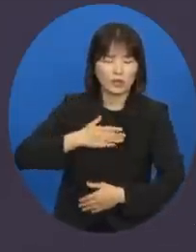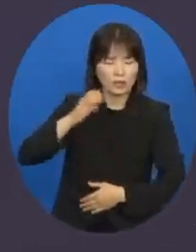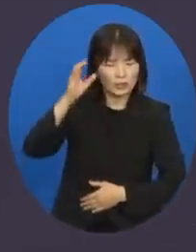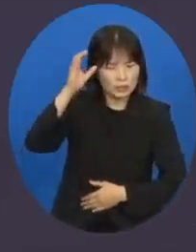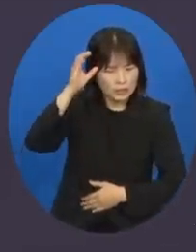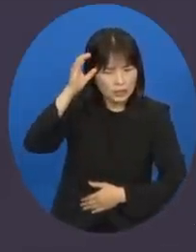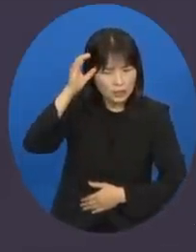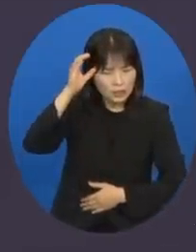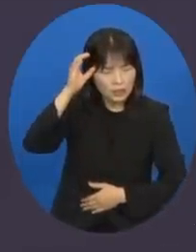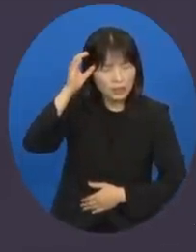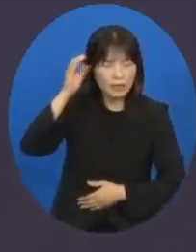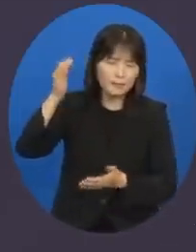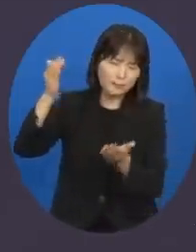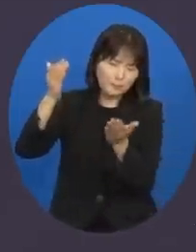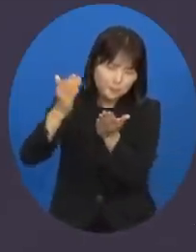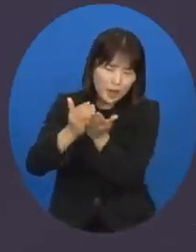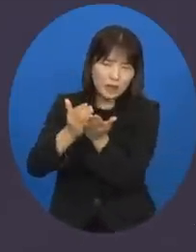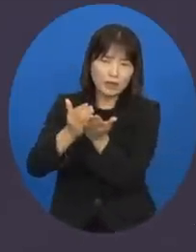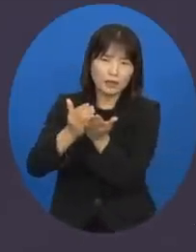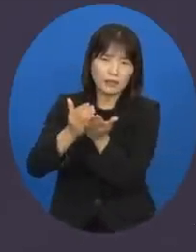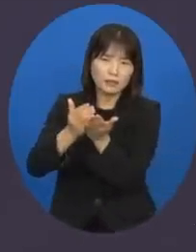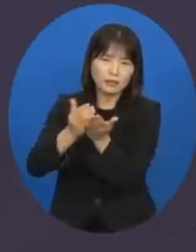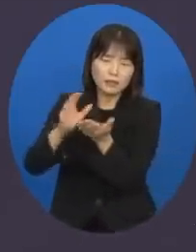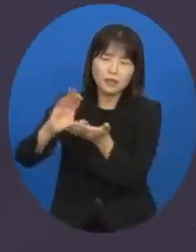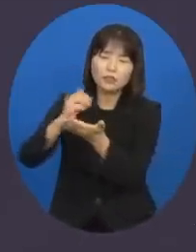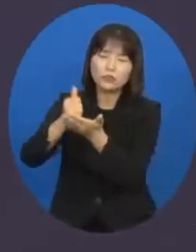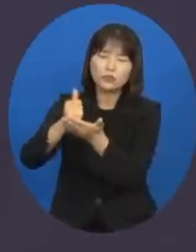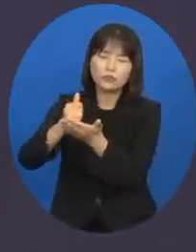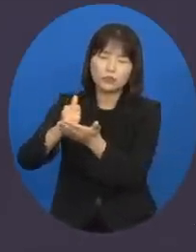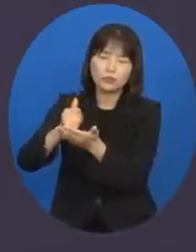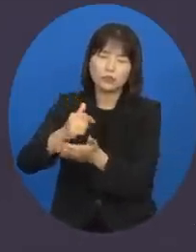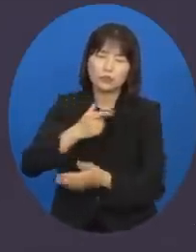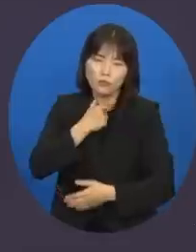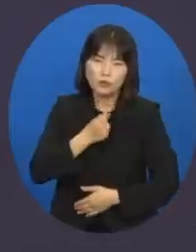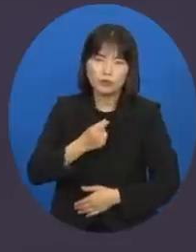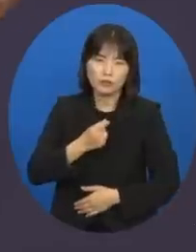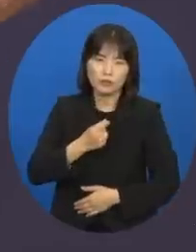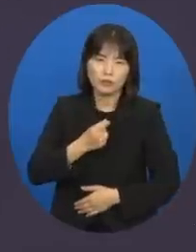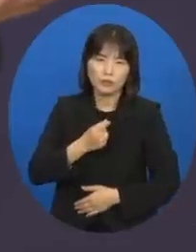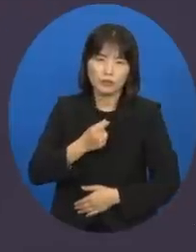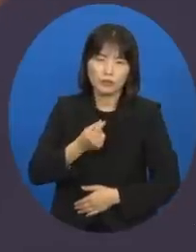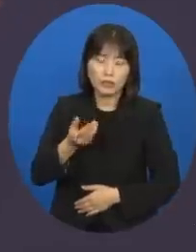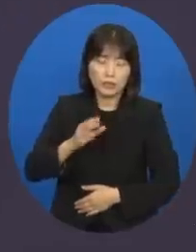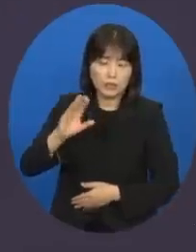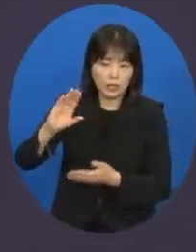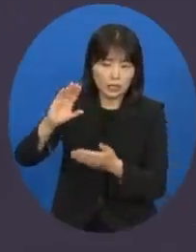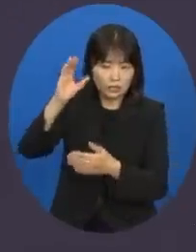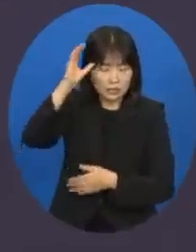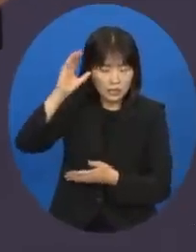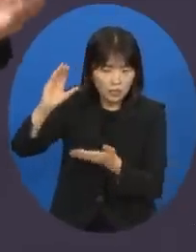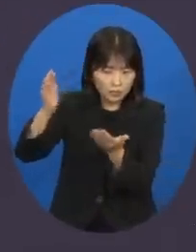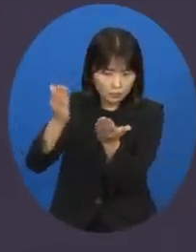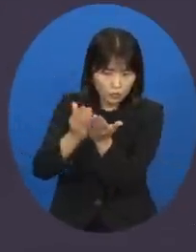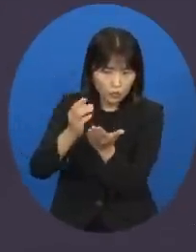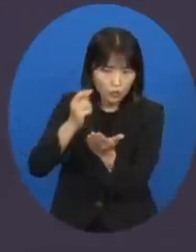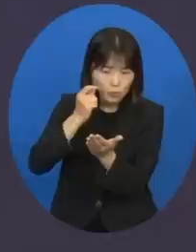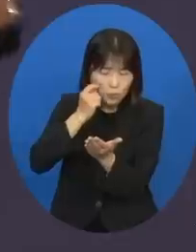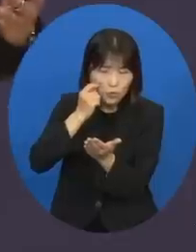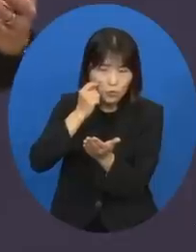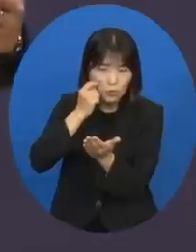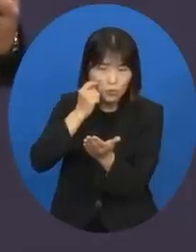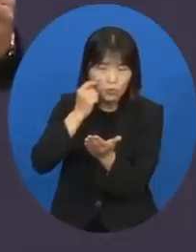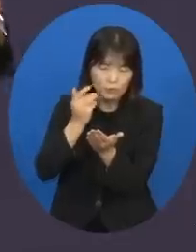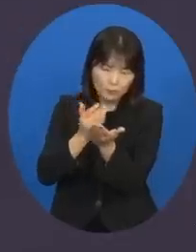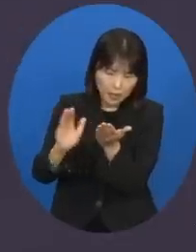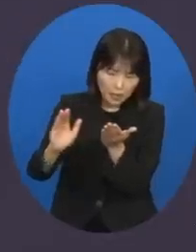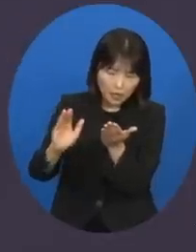기대에 부응하는 그리스도를 우리는 너무나 원하기 때문에 그래요. 그러다가 그 기대에 부응하지 못하는 일이 벌어지고 그것이 한두